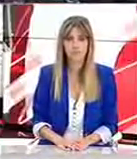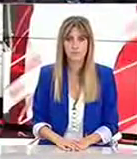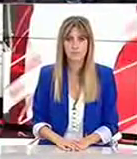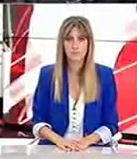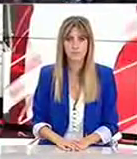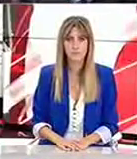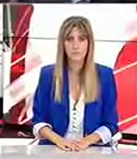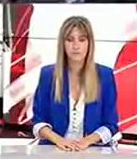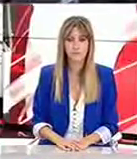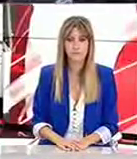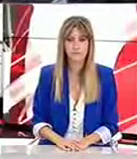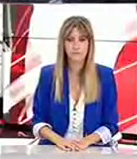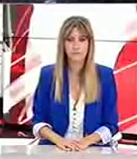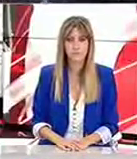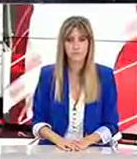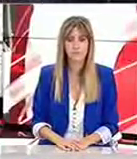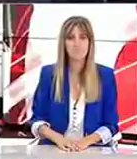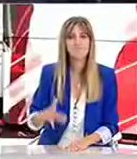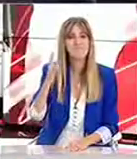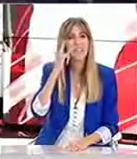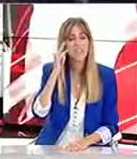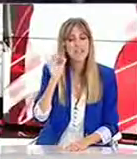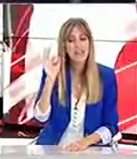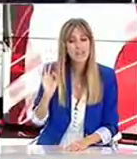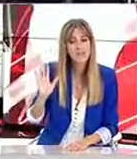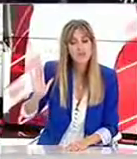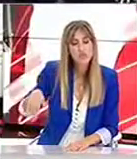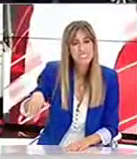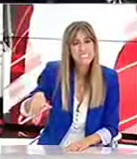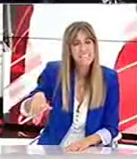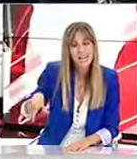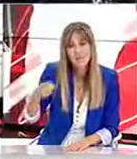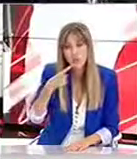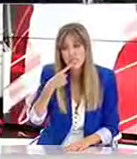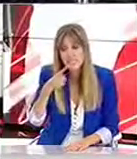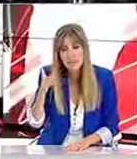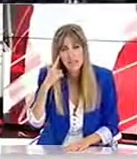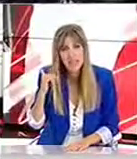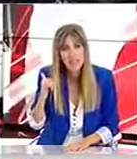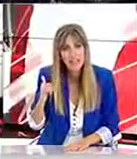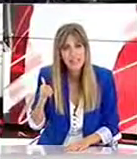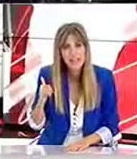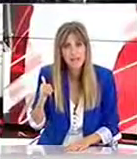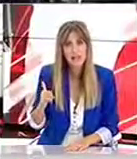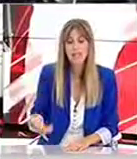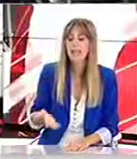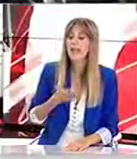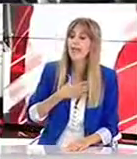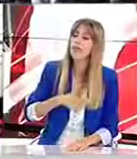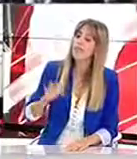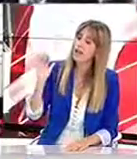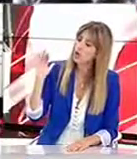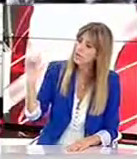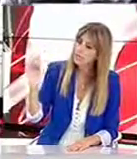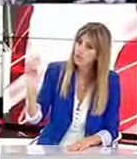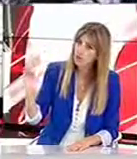Το τελευταίο σκέλος του ερωτήματος σας δεν το κατάλαβα, διότι την αποδοχή θα τη δούμε στην πορεία. Εάν σκιάζει, εν πάση περιπτώσει, τη σχέση